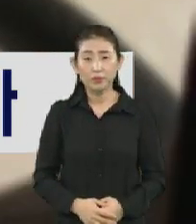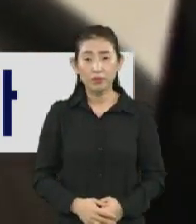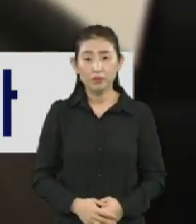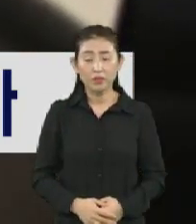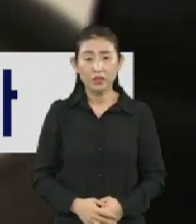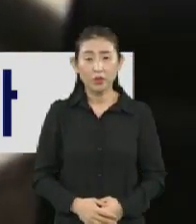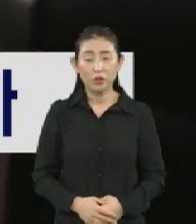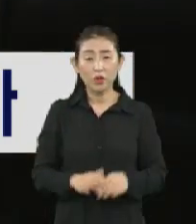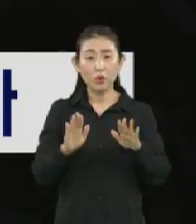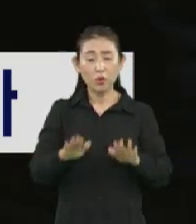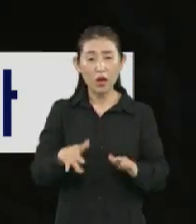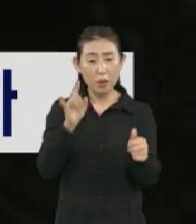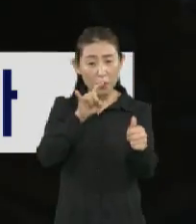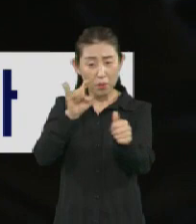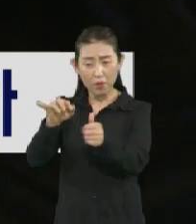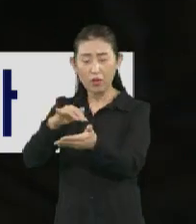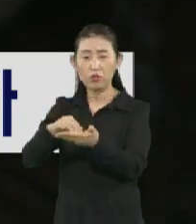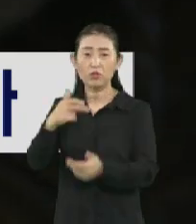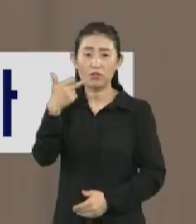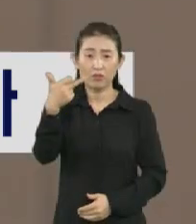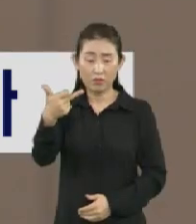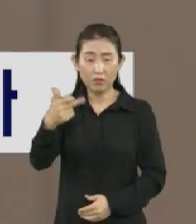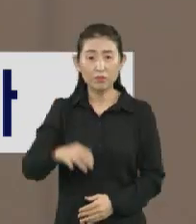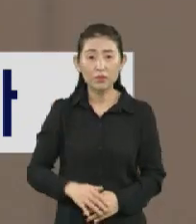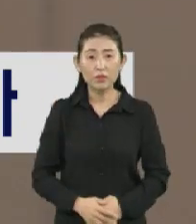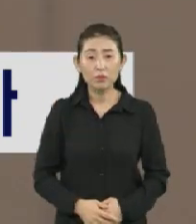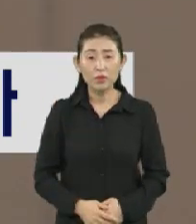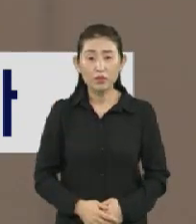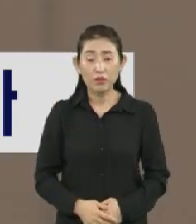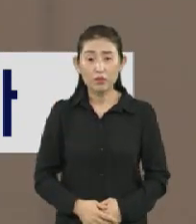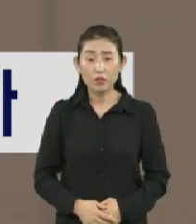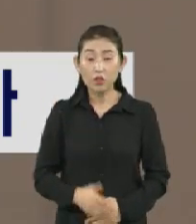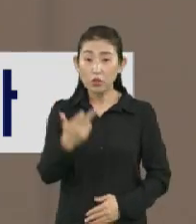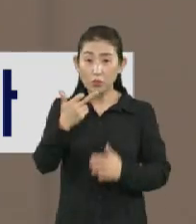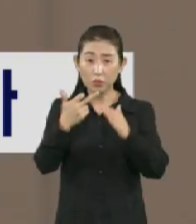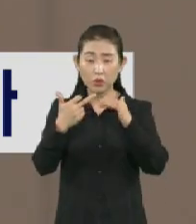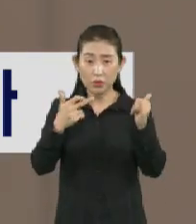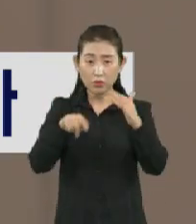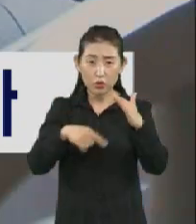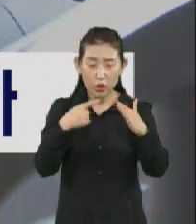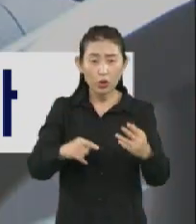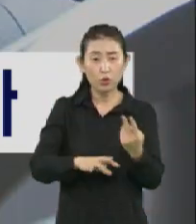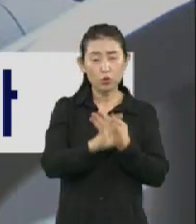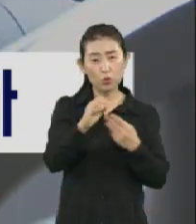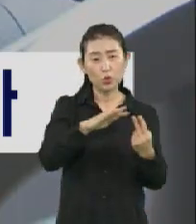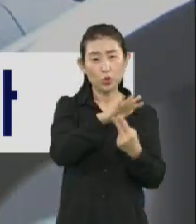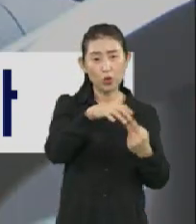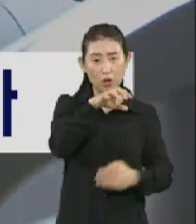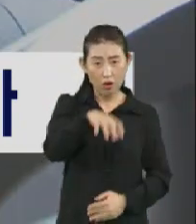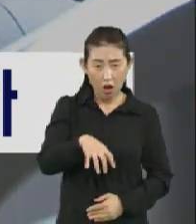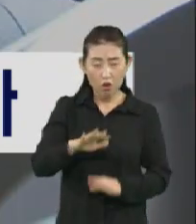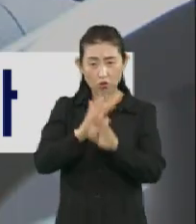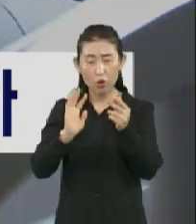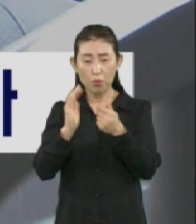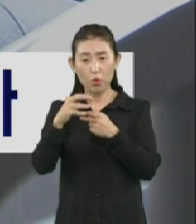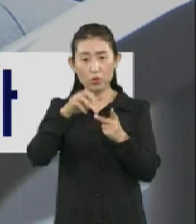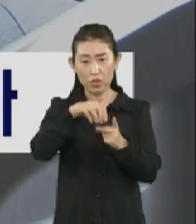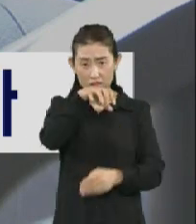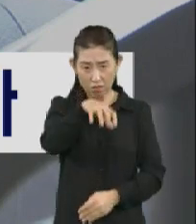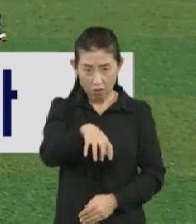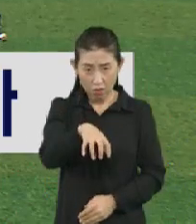밤사이 17명의 없진 자가 발생했으며 이 가운데 동구 요양원과 주권 보호 센터 관련 확진 자와